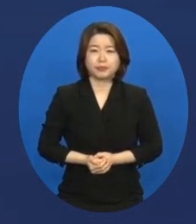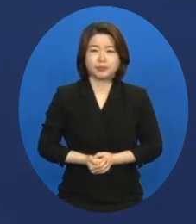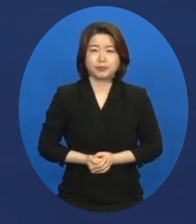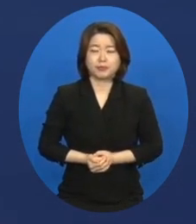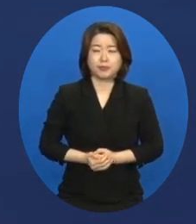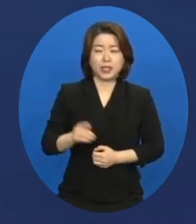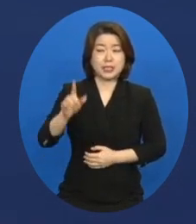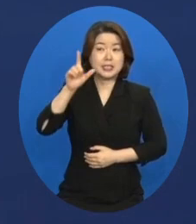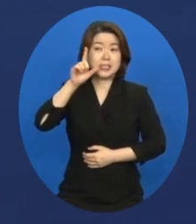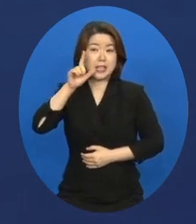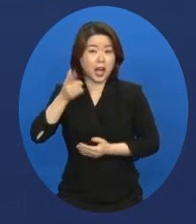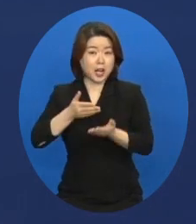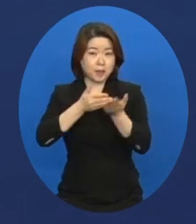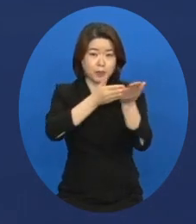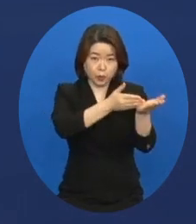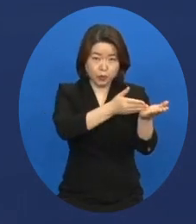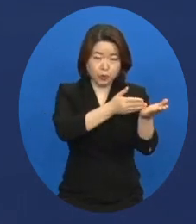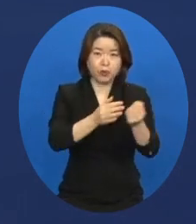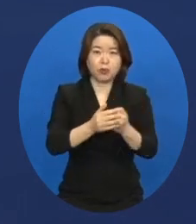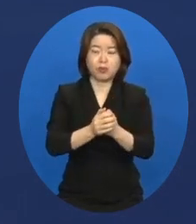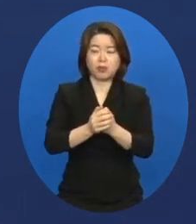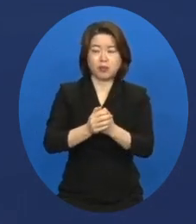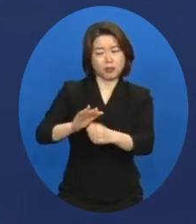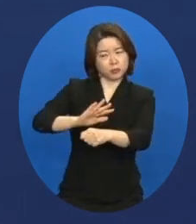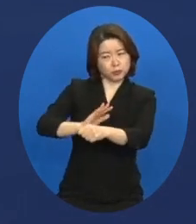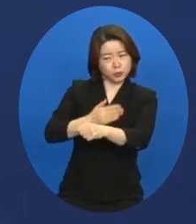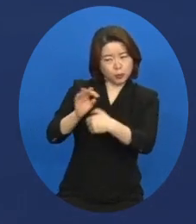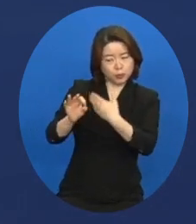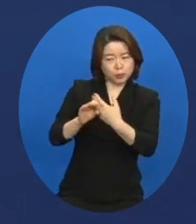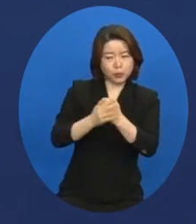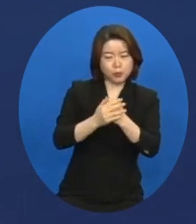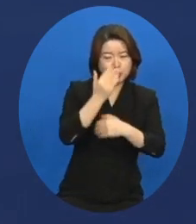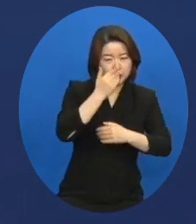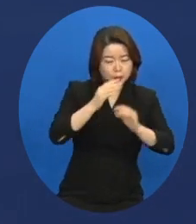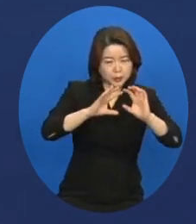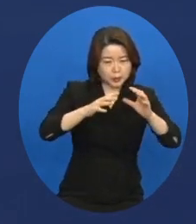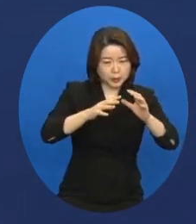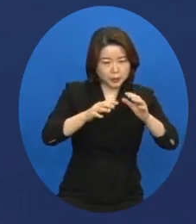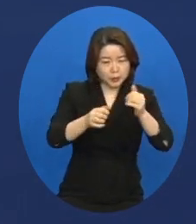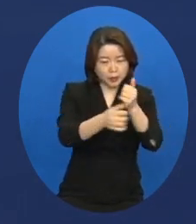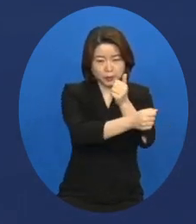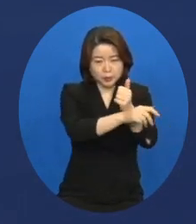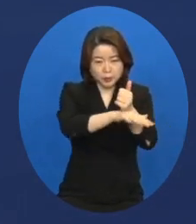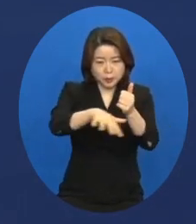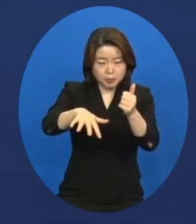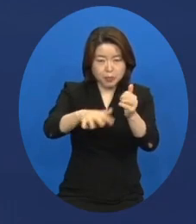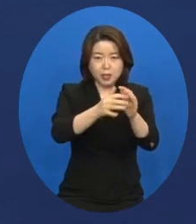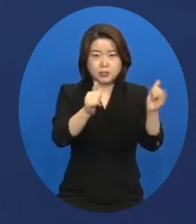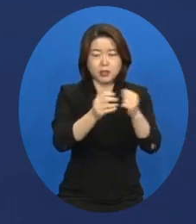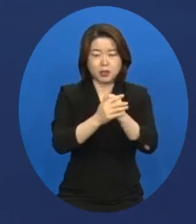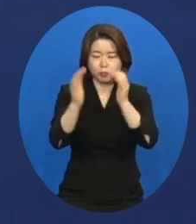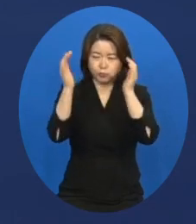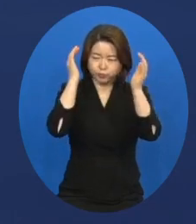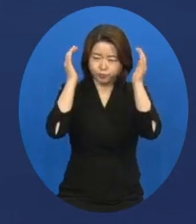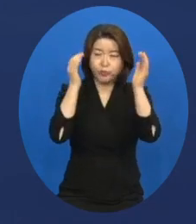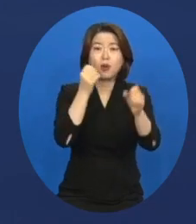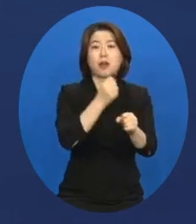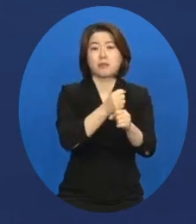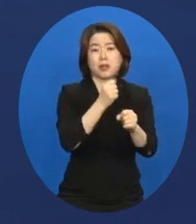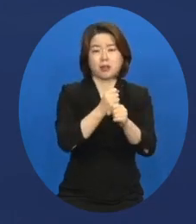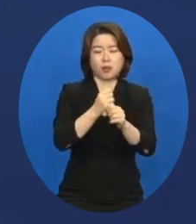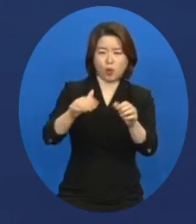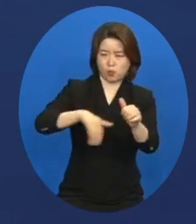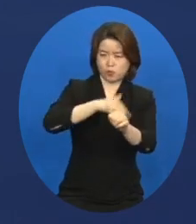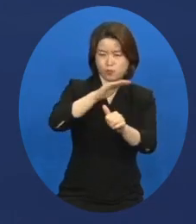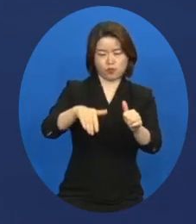이 갈렙의 요청은 잘못하면 이스라엘 지파들을 대단히 혼란스럽게 만들고